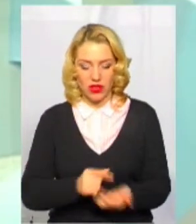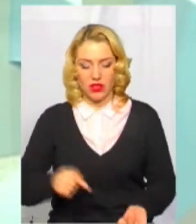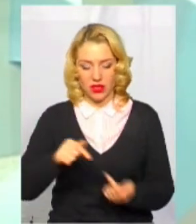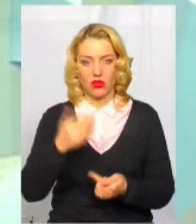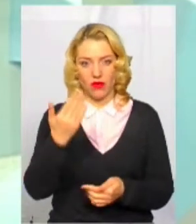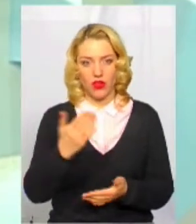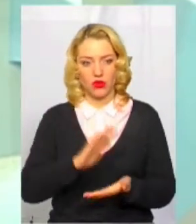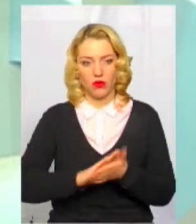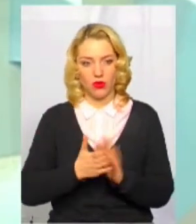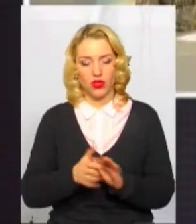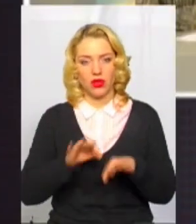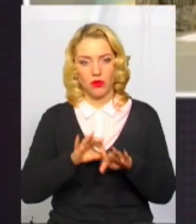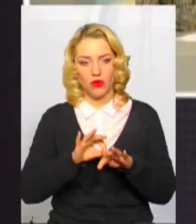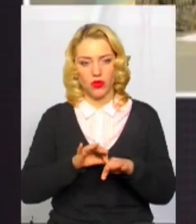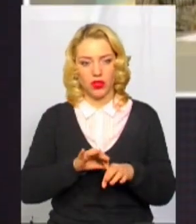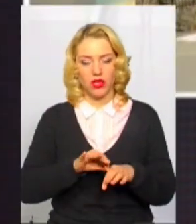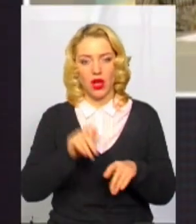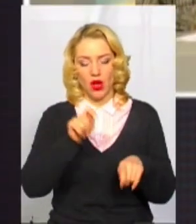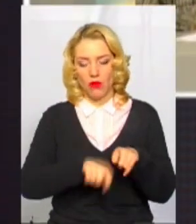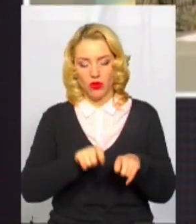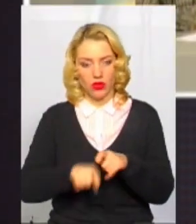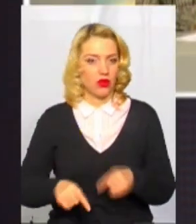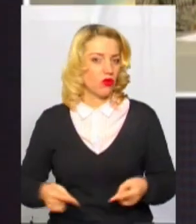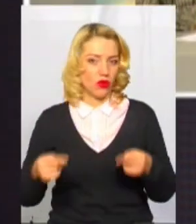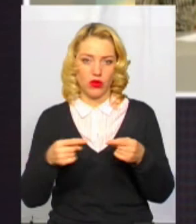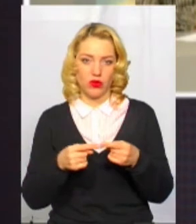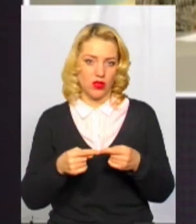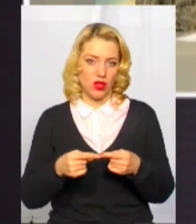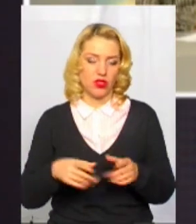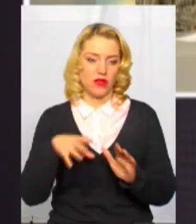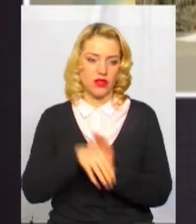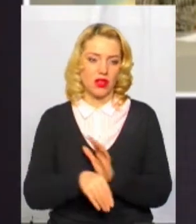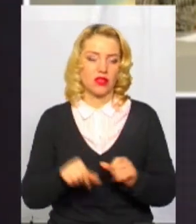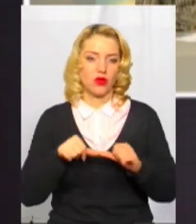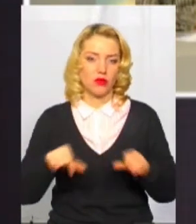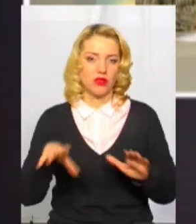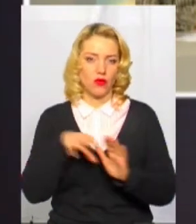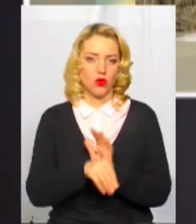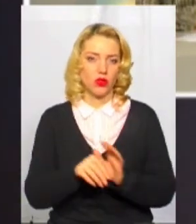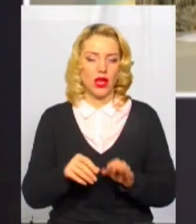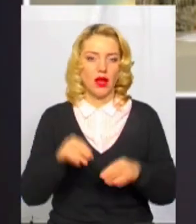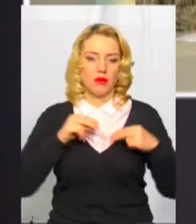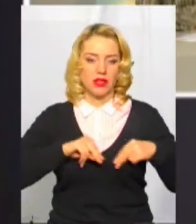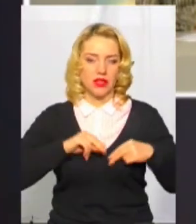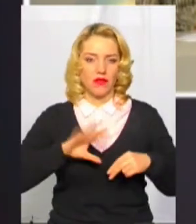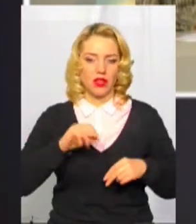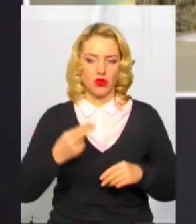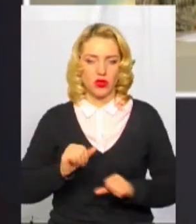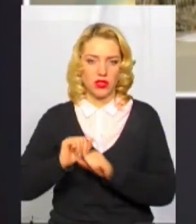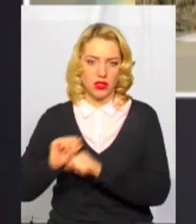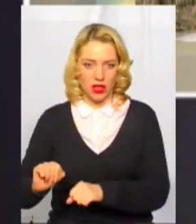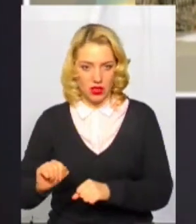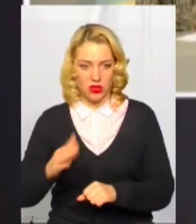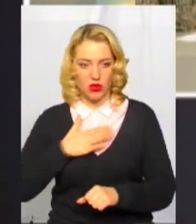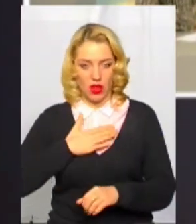проводити моніторинг цьому. Ну, однозначно. По-перше, в склад комісії входять працівники органів соціального захисту, однозначно, наші